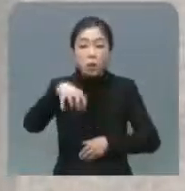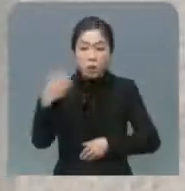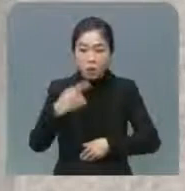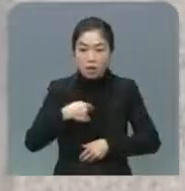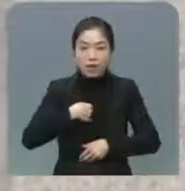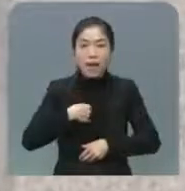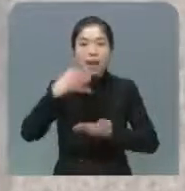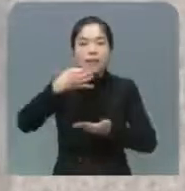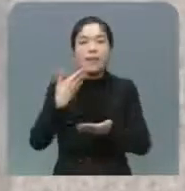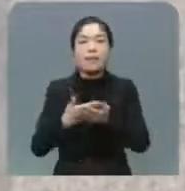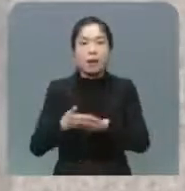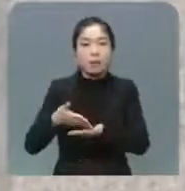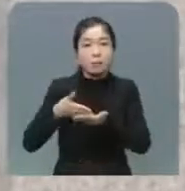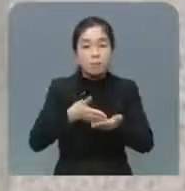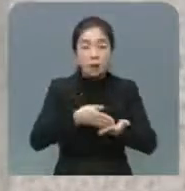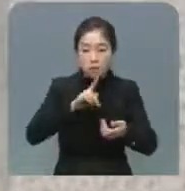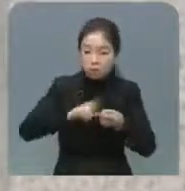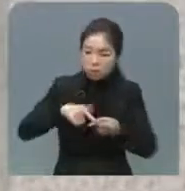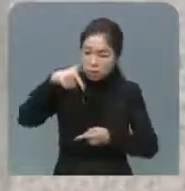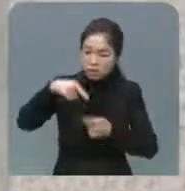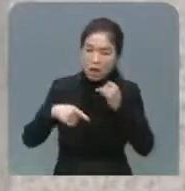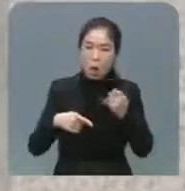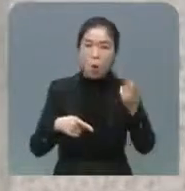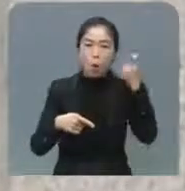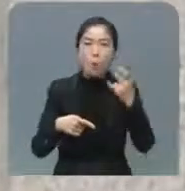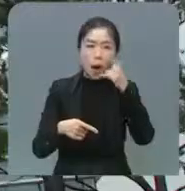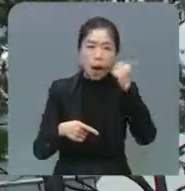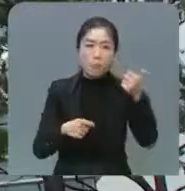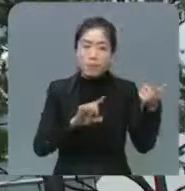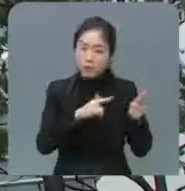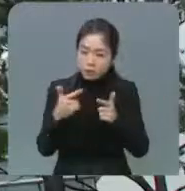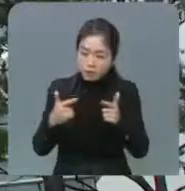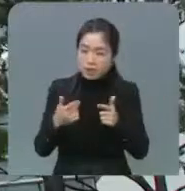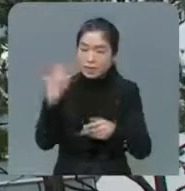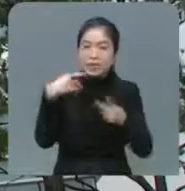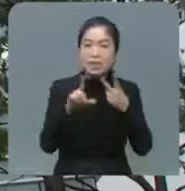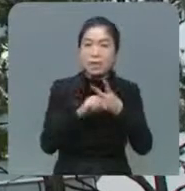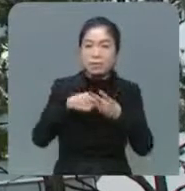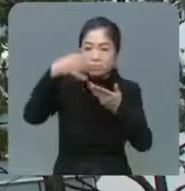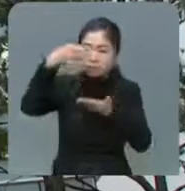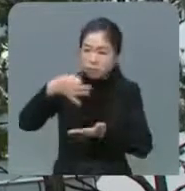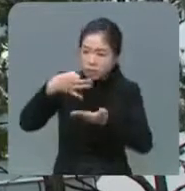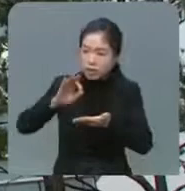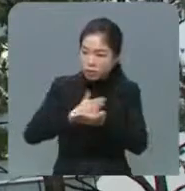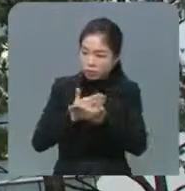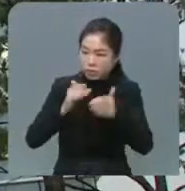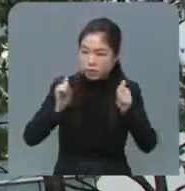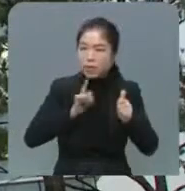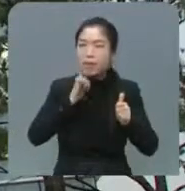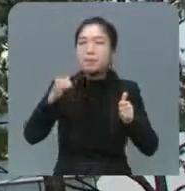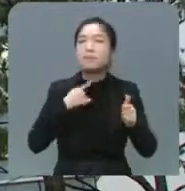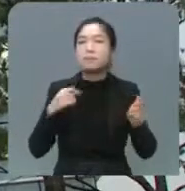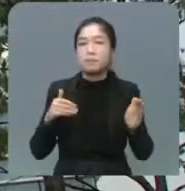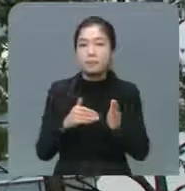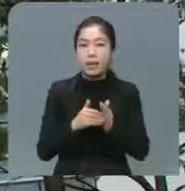상속 재산을 요구했고, 이에 구 씨의 친오빠와 아버지 등 유족들은 지난 2월 상속 재산 분할 심판을 청구했습니다.